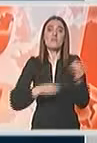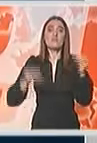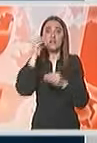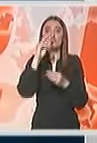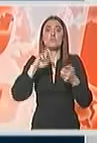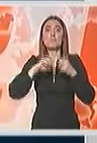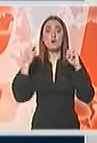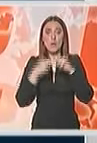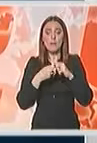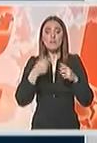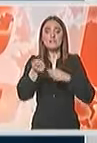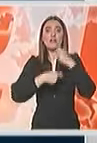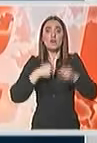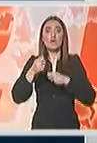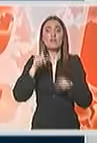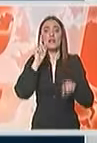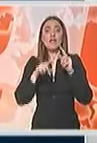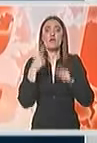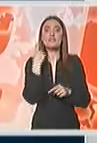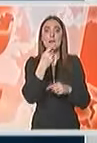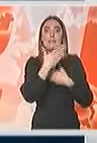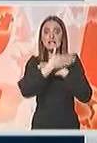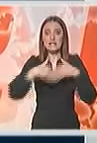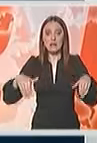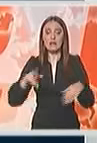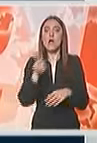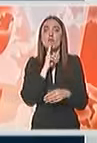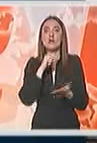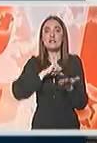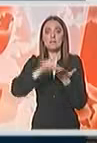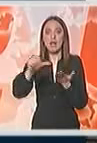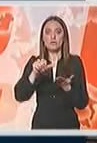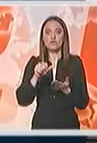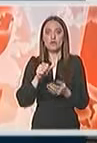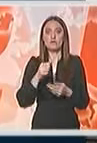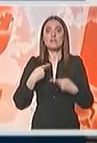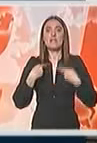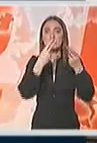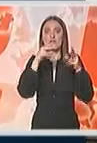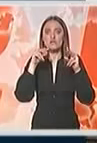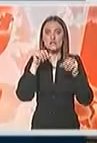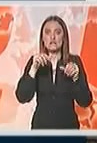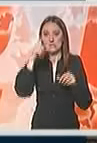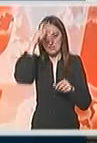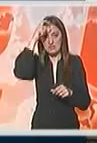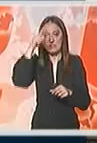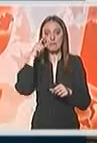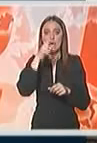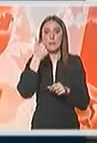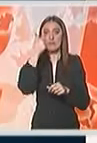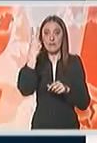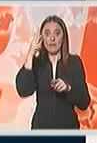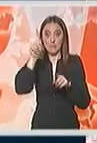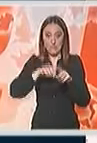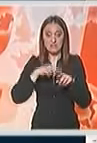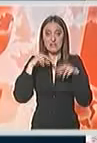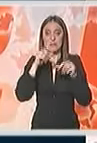problem za trgovinu nego sama carina koja se plaća. Izvoz Srbije u zemlje CEFTA u prva dva meseca